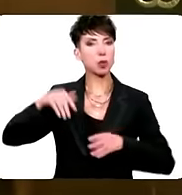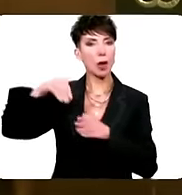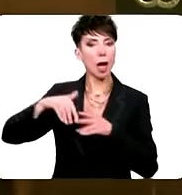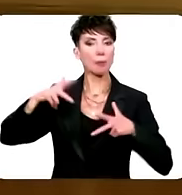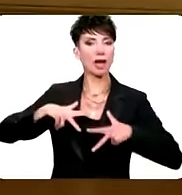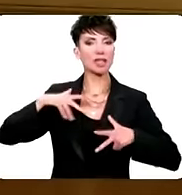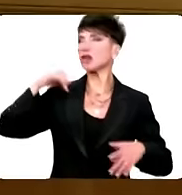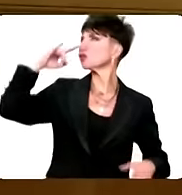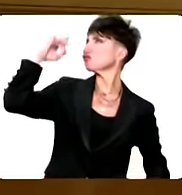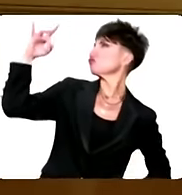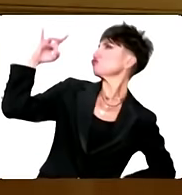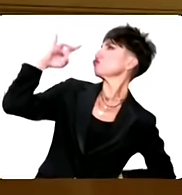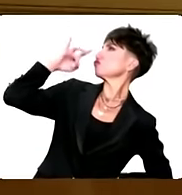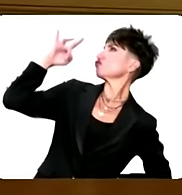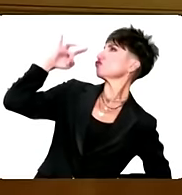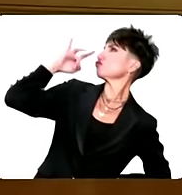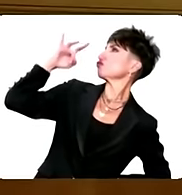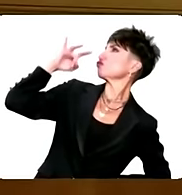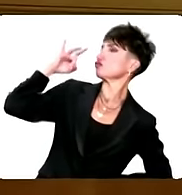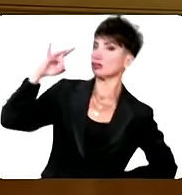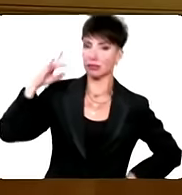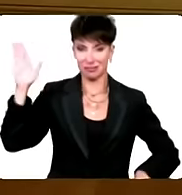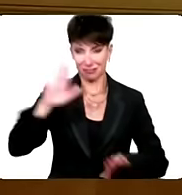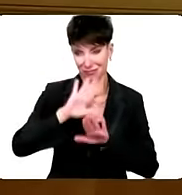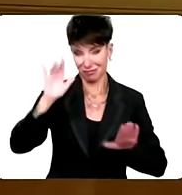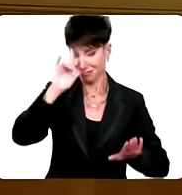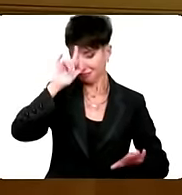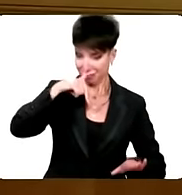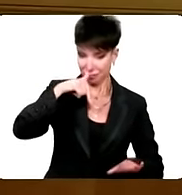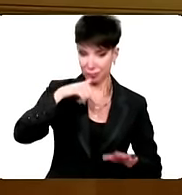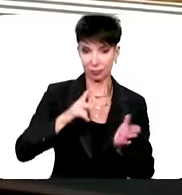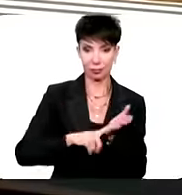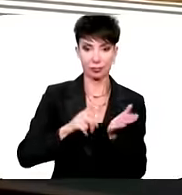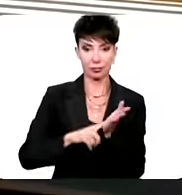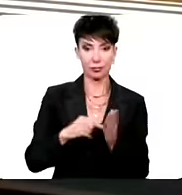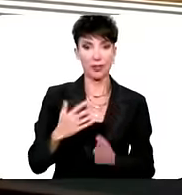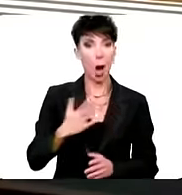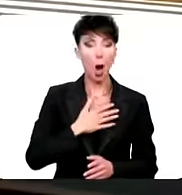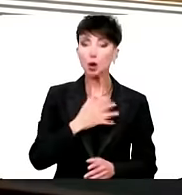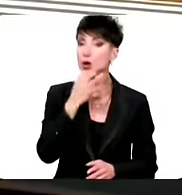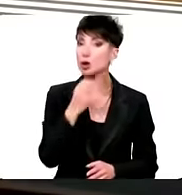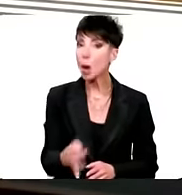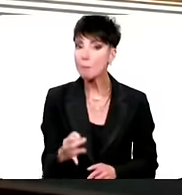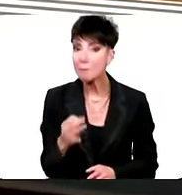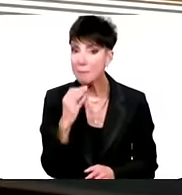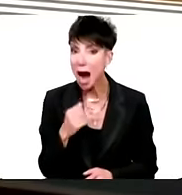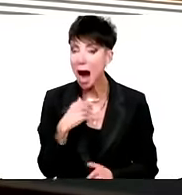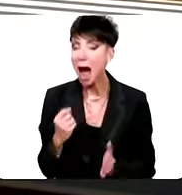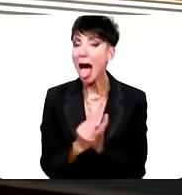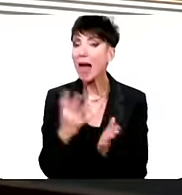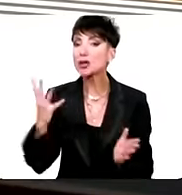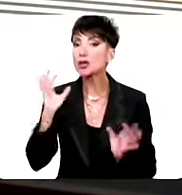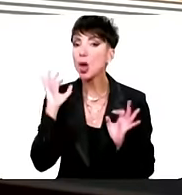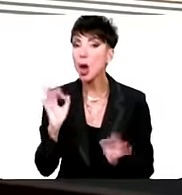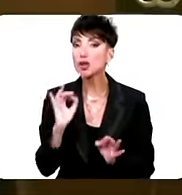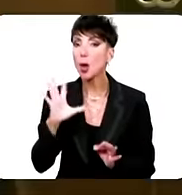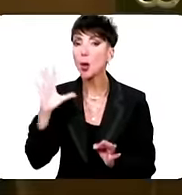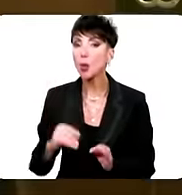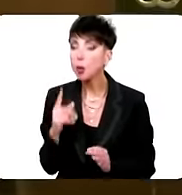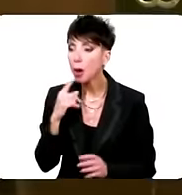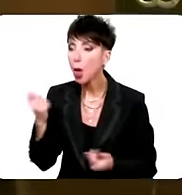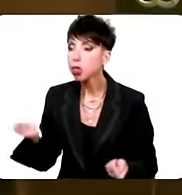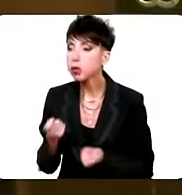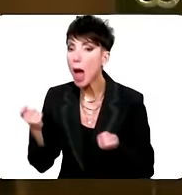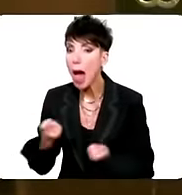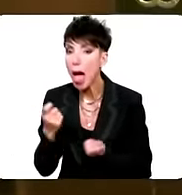Σε ανύποπτο χρόνο έχω πει ότι αξιολογώ αποτελεσματικότητα και συμπεριφορά. Θα μου πείτε και πώς θα την αξιολογήσετε στην πορεία. Βόρεια